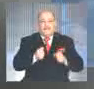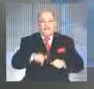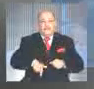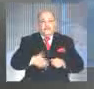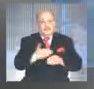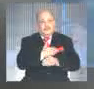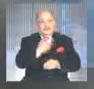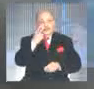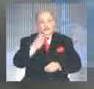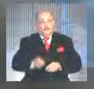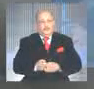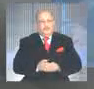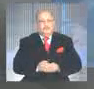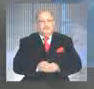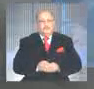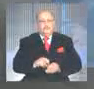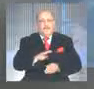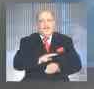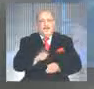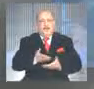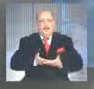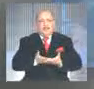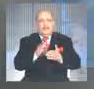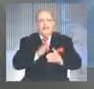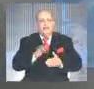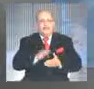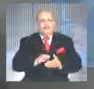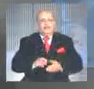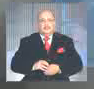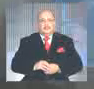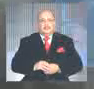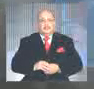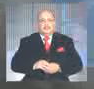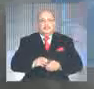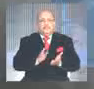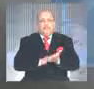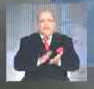هذا الإضراب تسبب في توقف نشاط هذه المؤسسة البيئية الهامة.